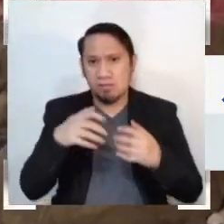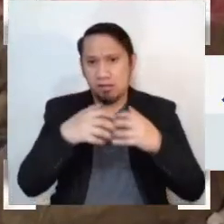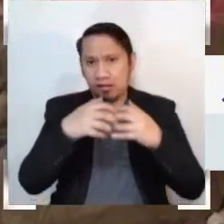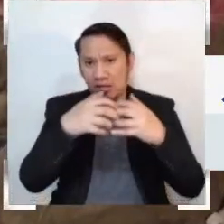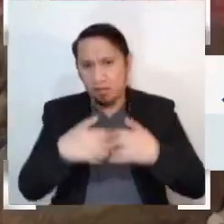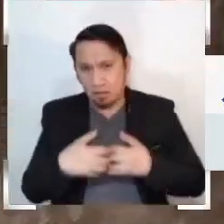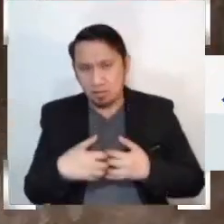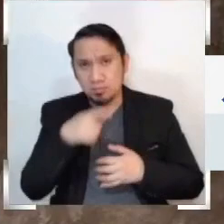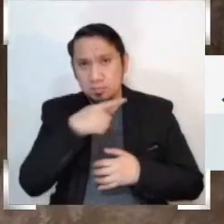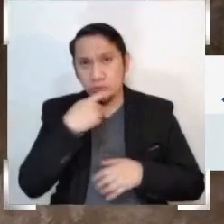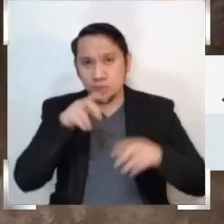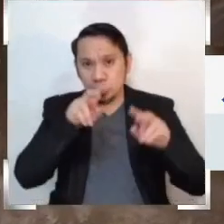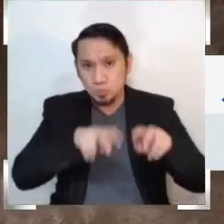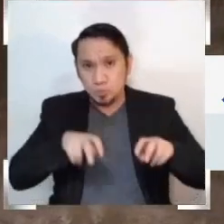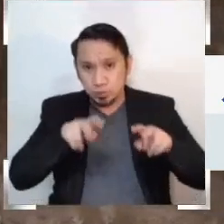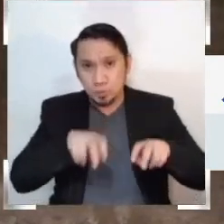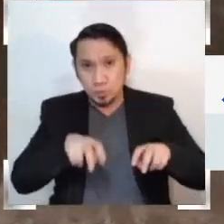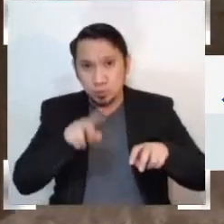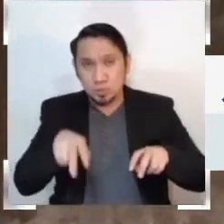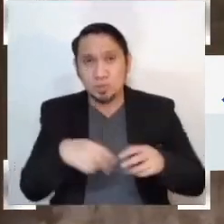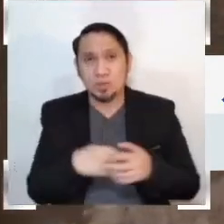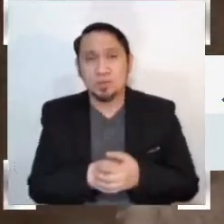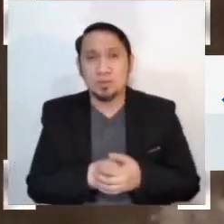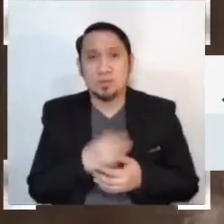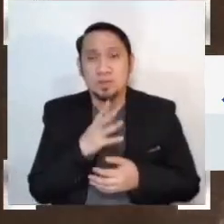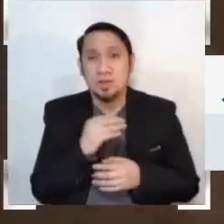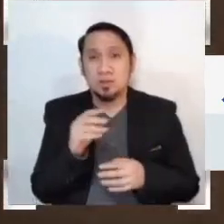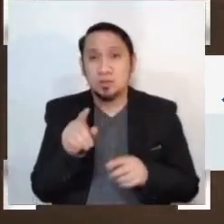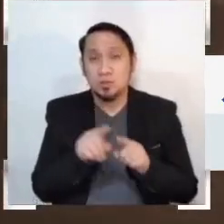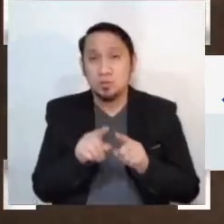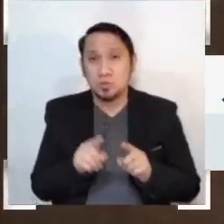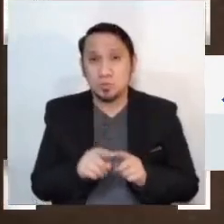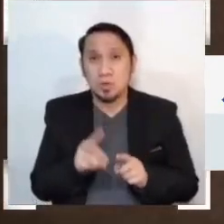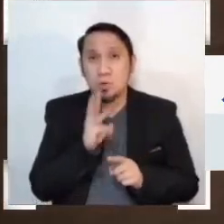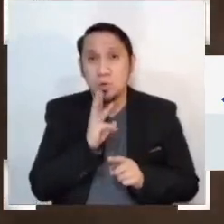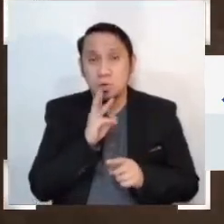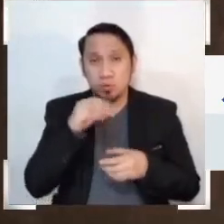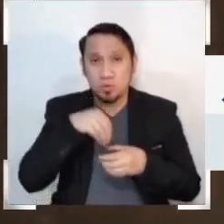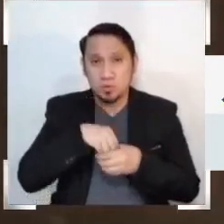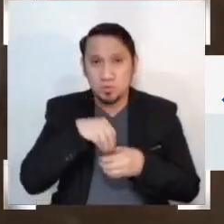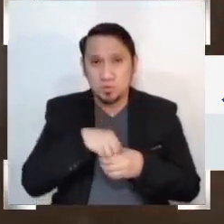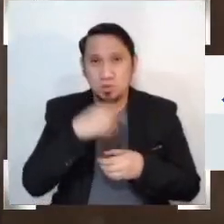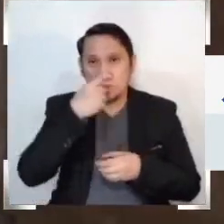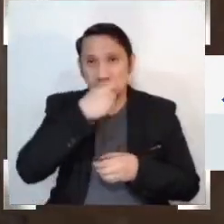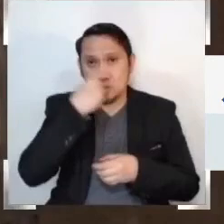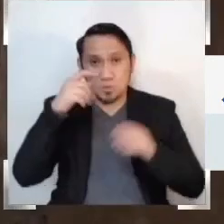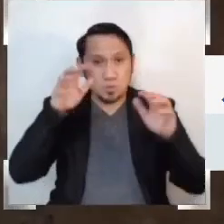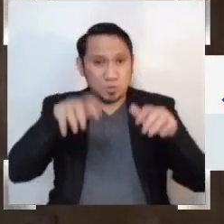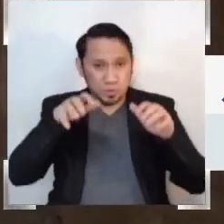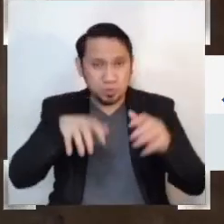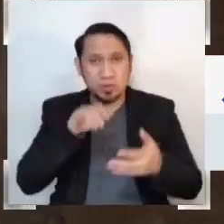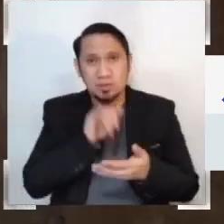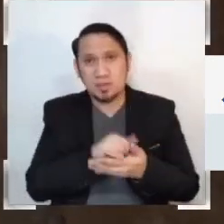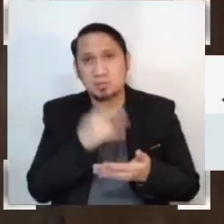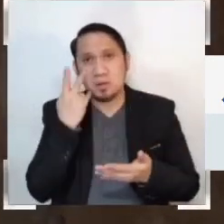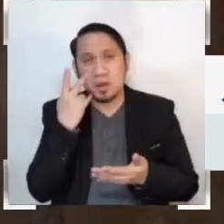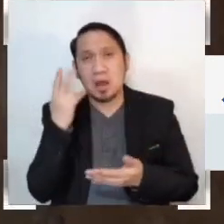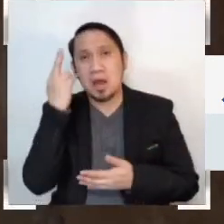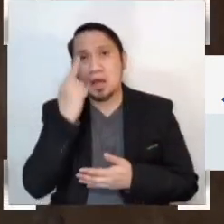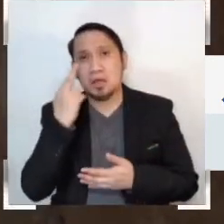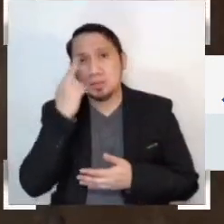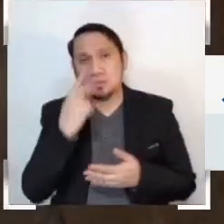paghuhukay na ginawa ng mga nakatira sa lugar at mga naipong tubig dulot ng pag-ulan ang tinitingnang sanhi ng